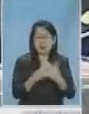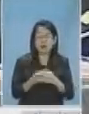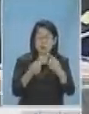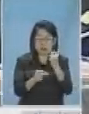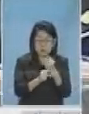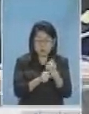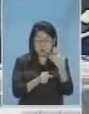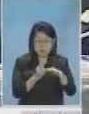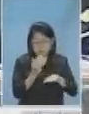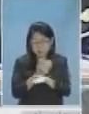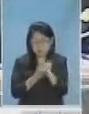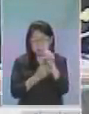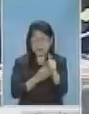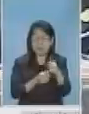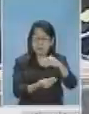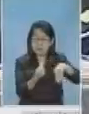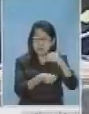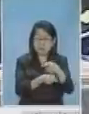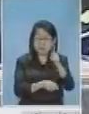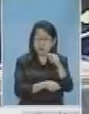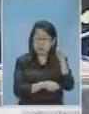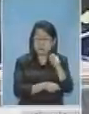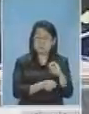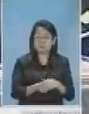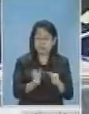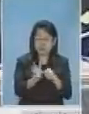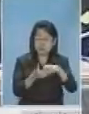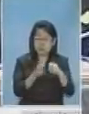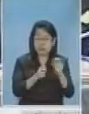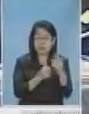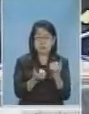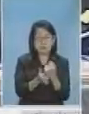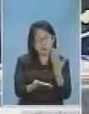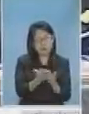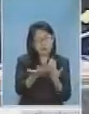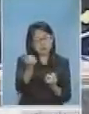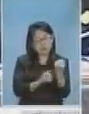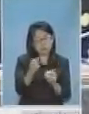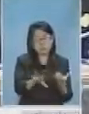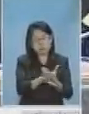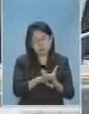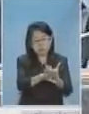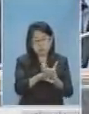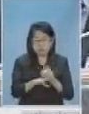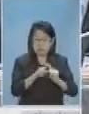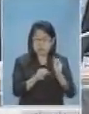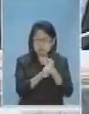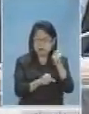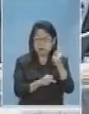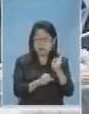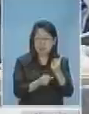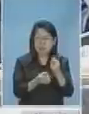ชน์กับประเทศชาติแค่ไหนเป็นประโยชน์ต่อการลดต้นทุนของการแข่งขันทางเศรษฐกิจของเรามากน้อยเพียงใดเป็นเรื่องรองครับท่านประธาน